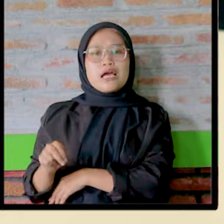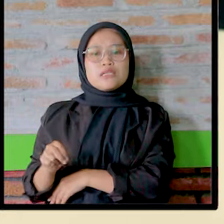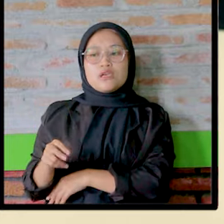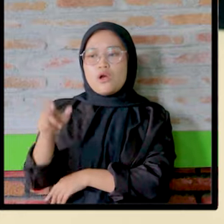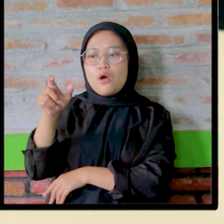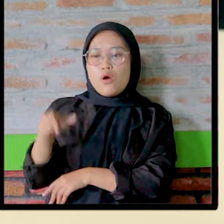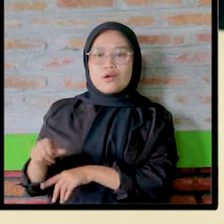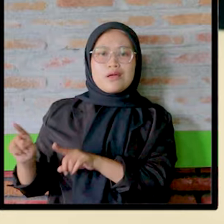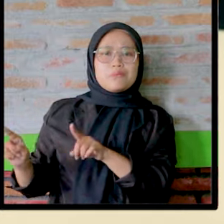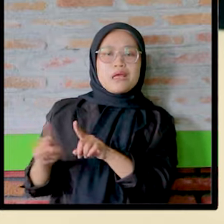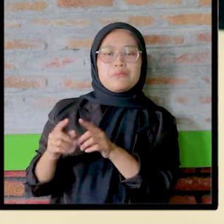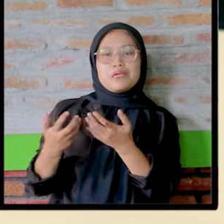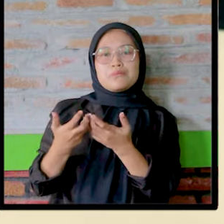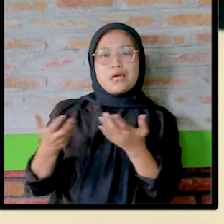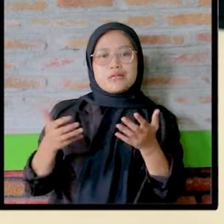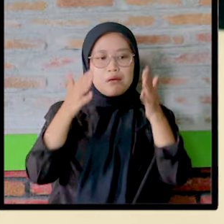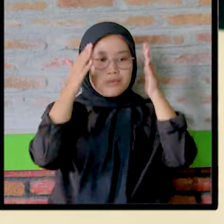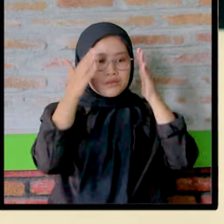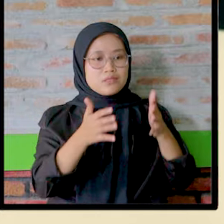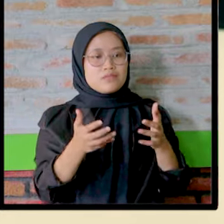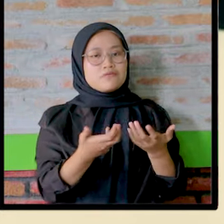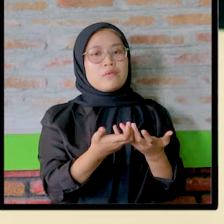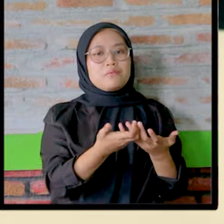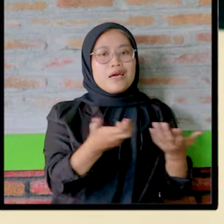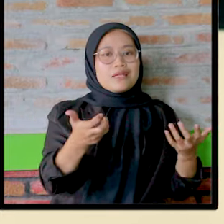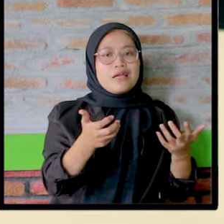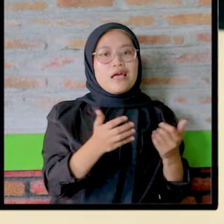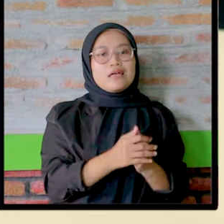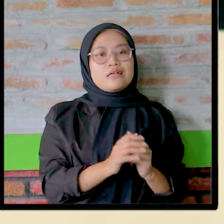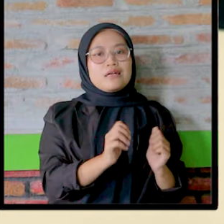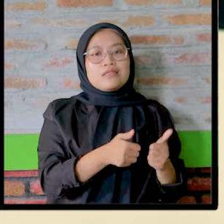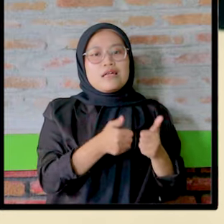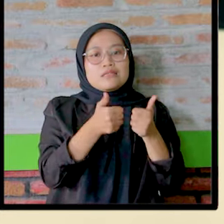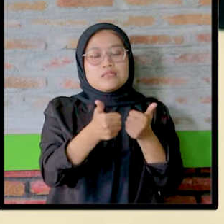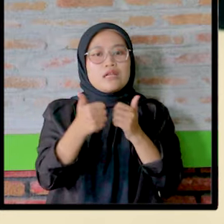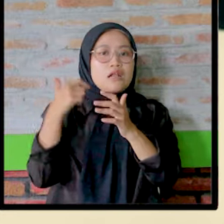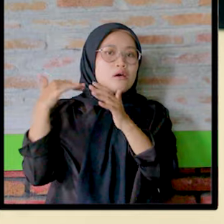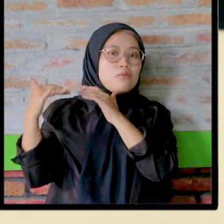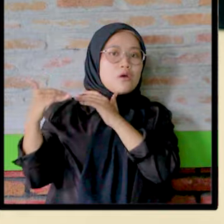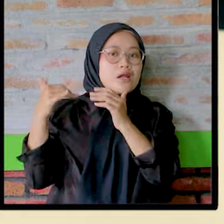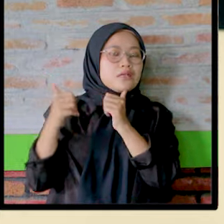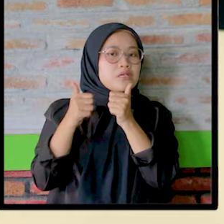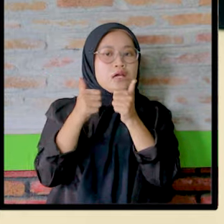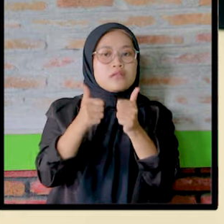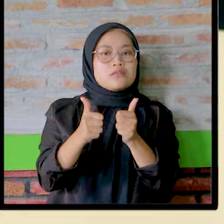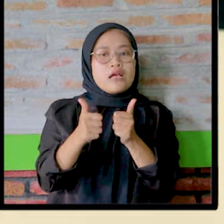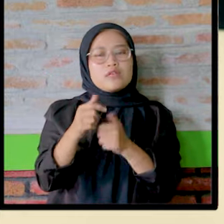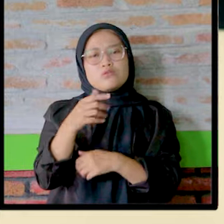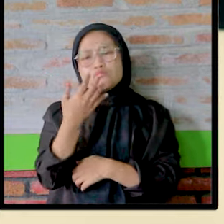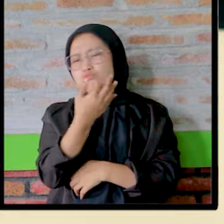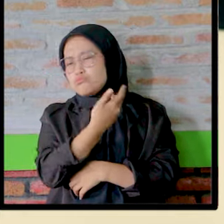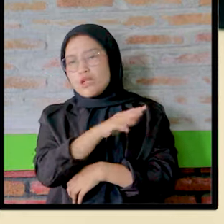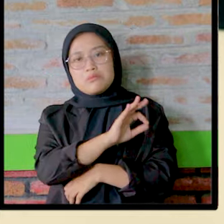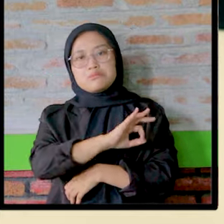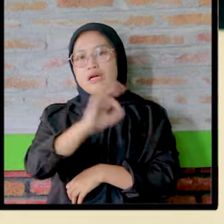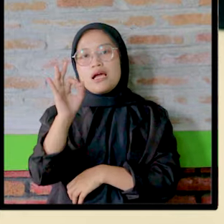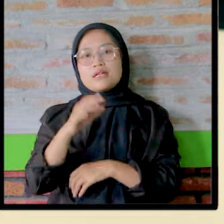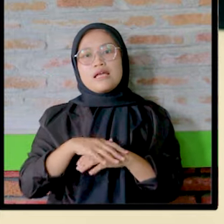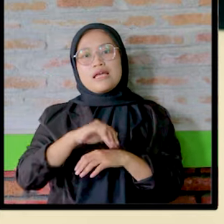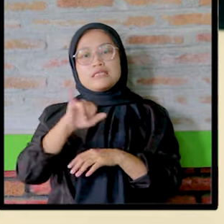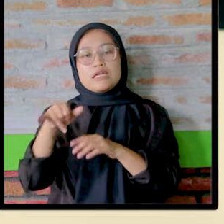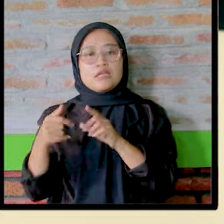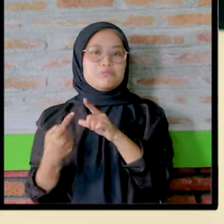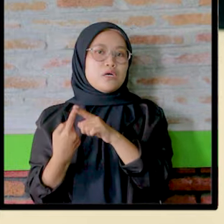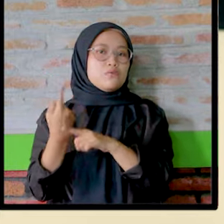perspektifnya beda ketersediaan akomodasi yang layak dalam prosesnya juga tidak ada itu ya Mengulang dari